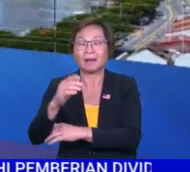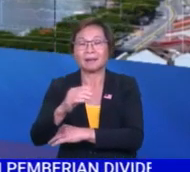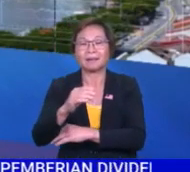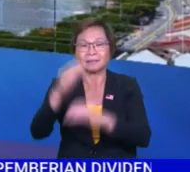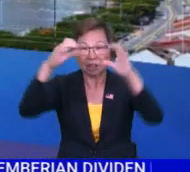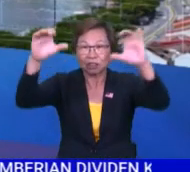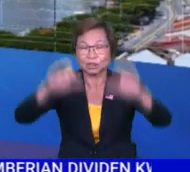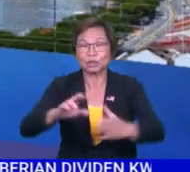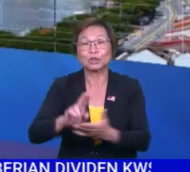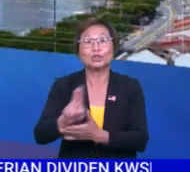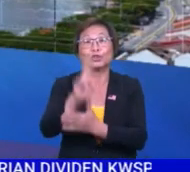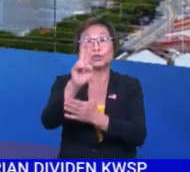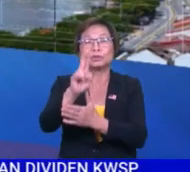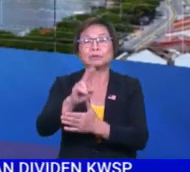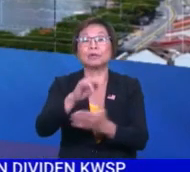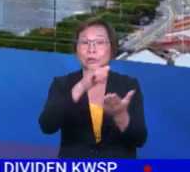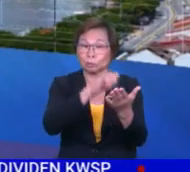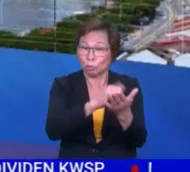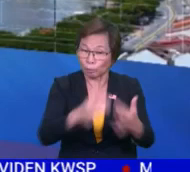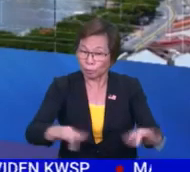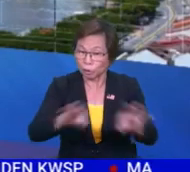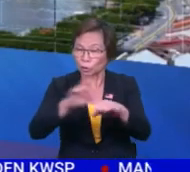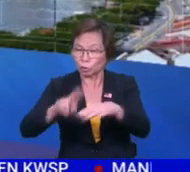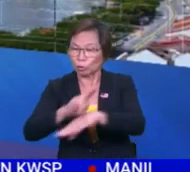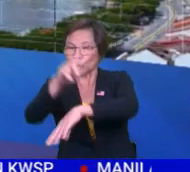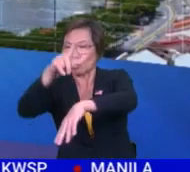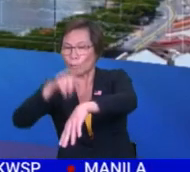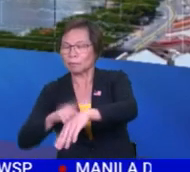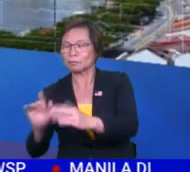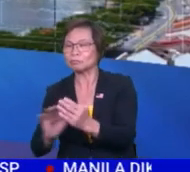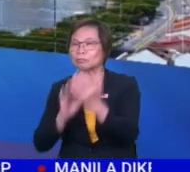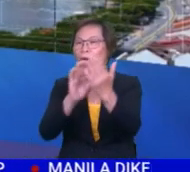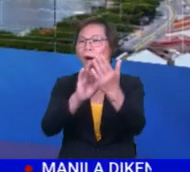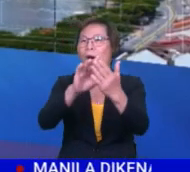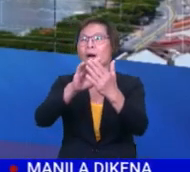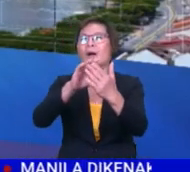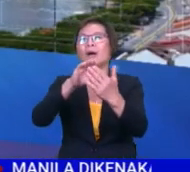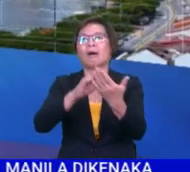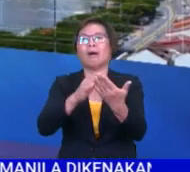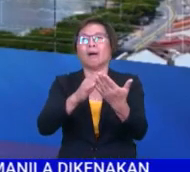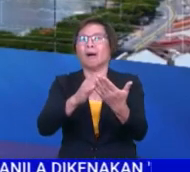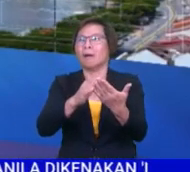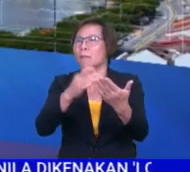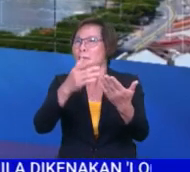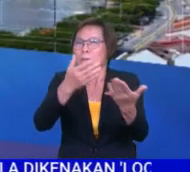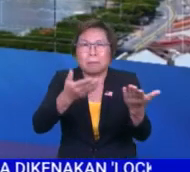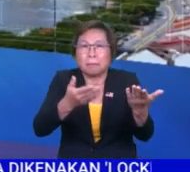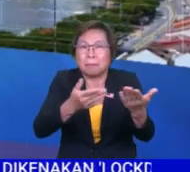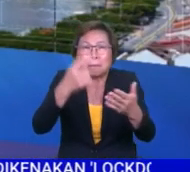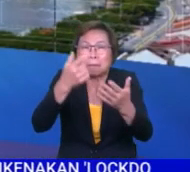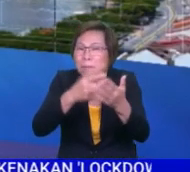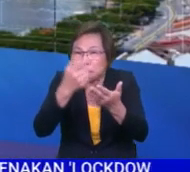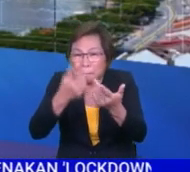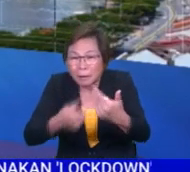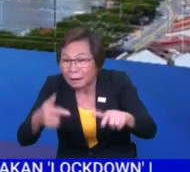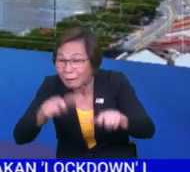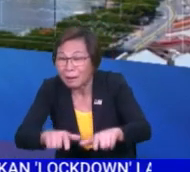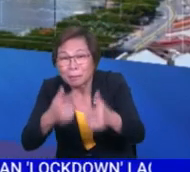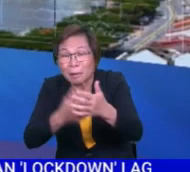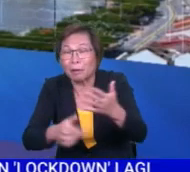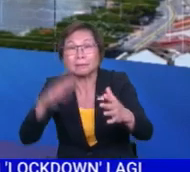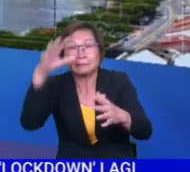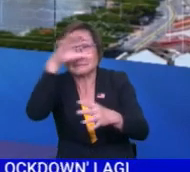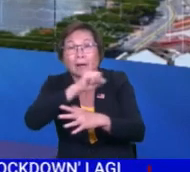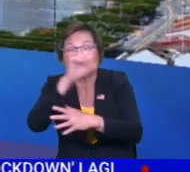memberitahu langkah itu penting untuk digunakan pakai ketika berdepan dengan perkara yang diluar jangkauan selain memastikan mereka